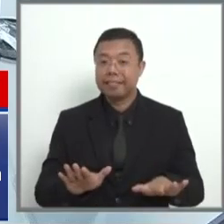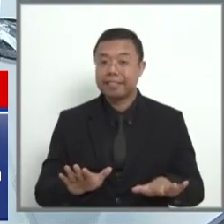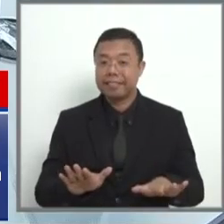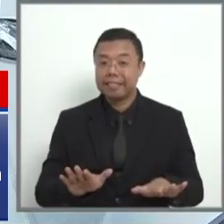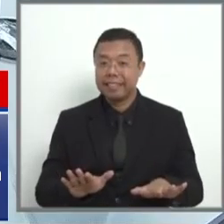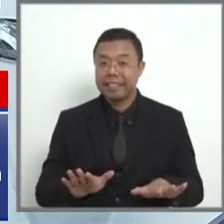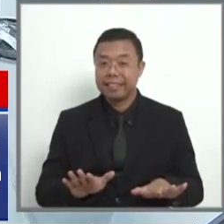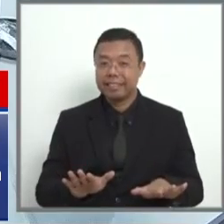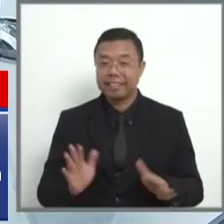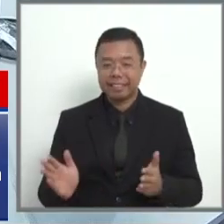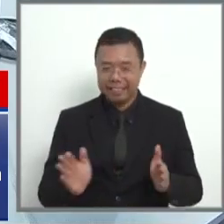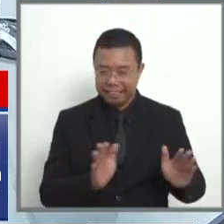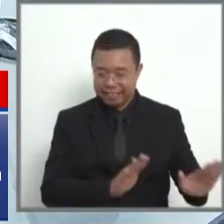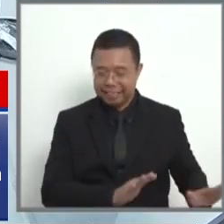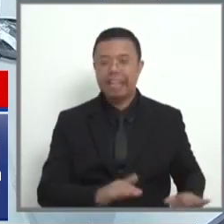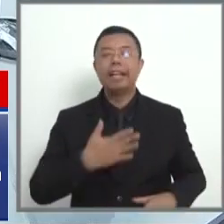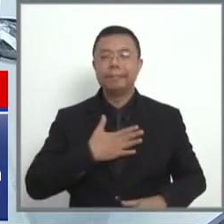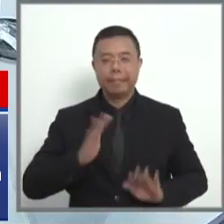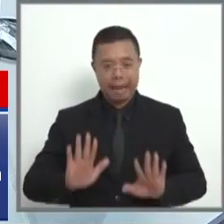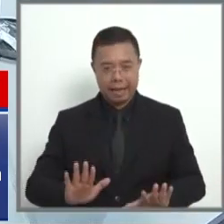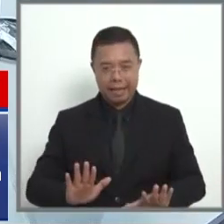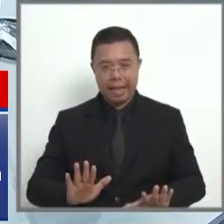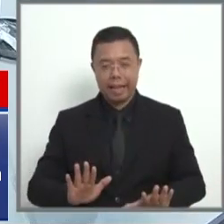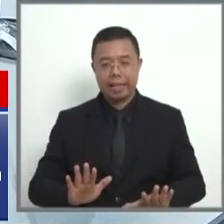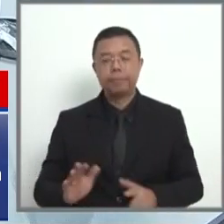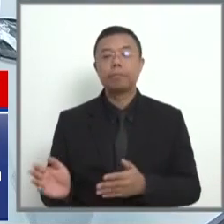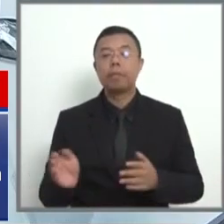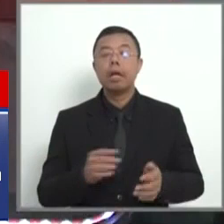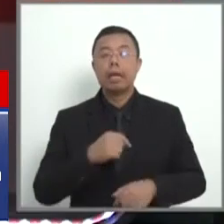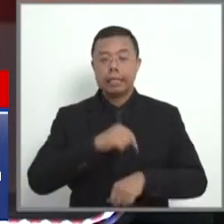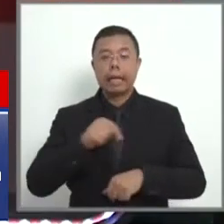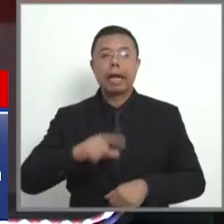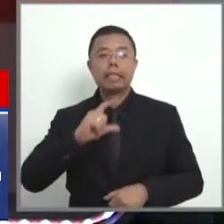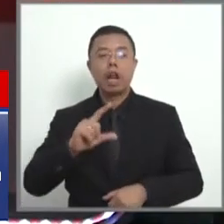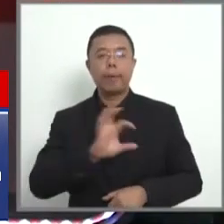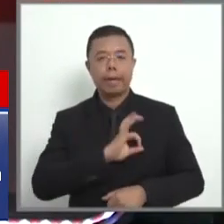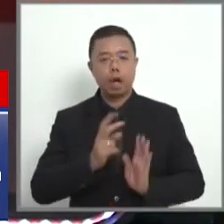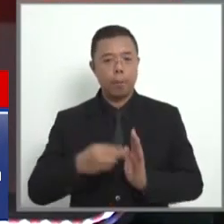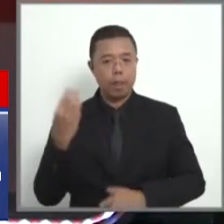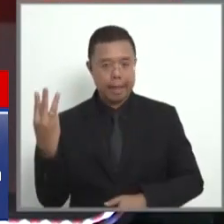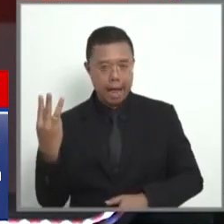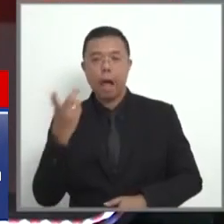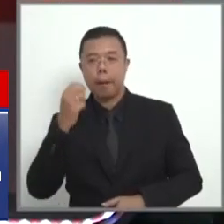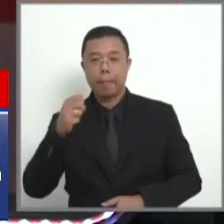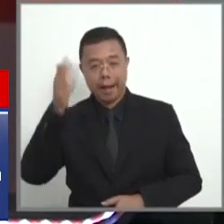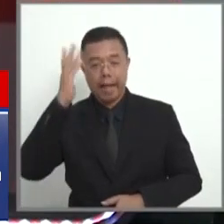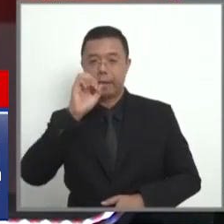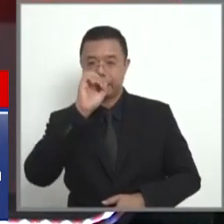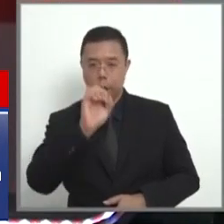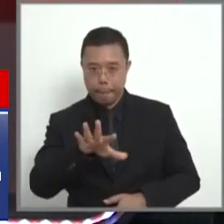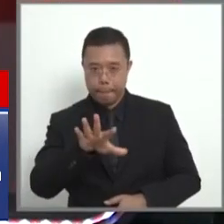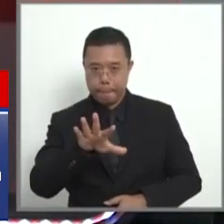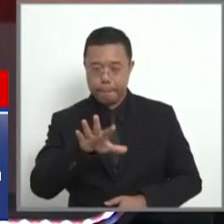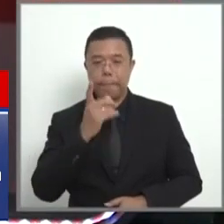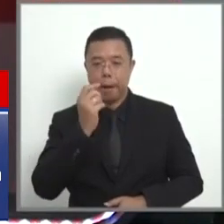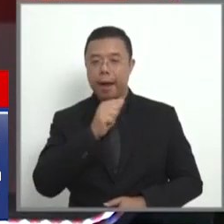terbih dahulu tolong tolong tenang selanjutnya calon Presiden Nomor ur 3 Bapak Ganjar pranowo untuk menanggapi atas jawaban yang disampaikan oleh